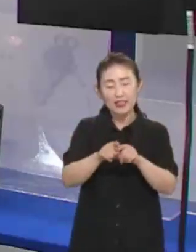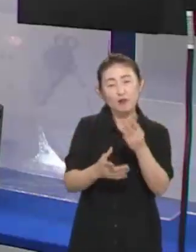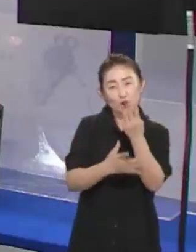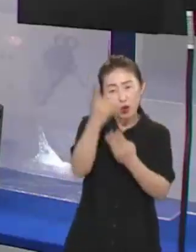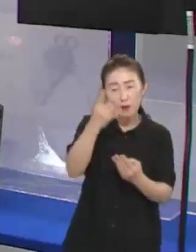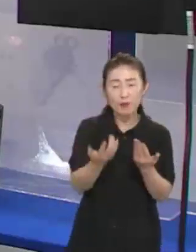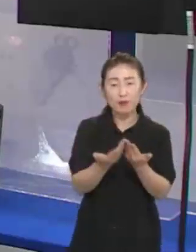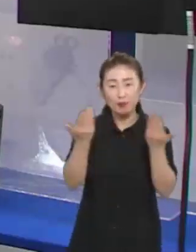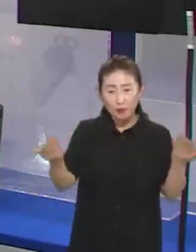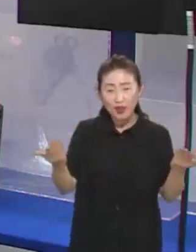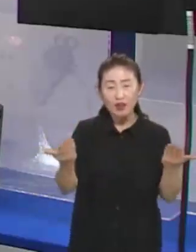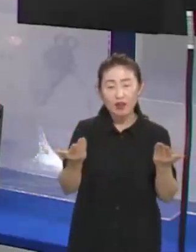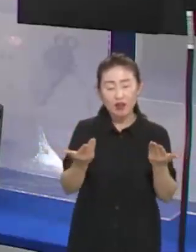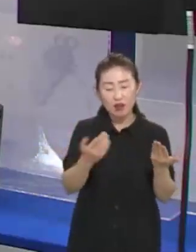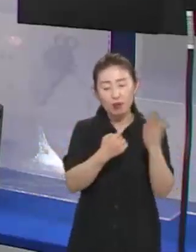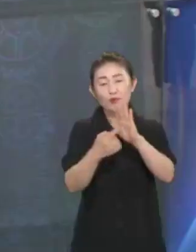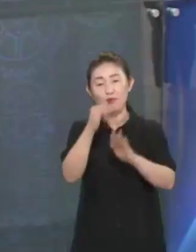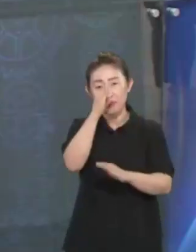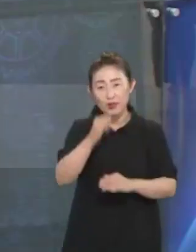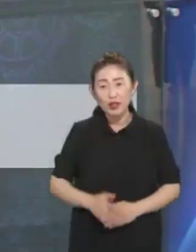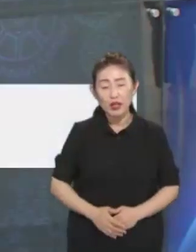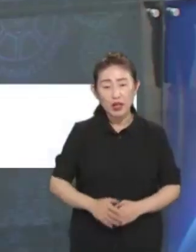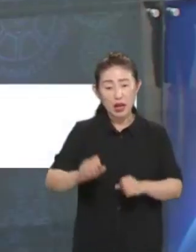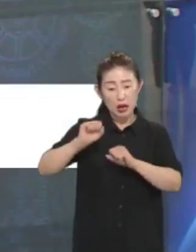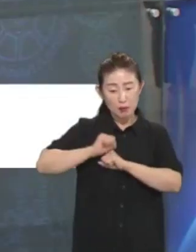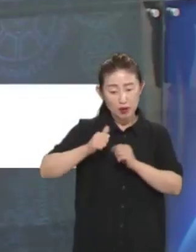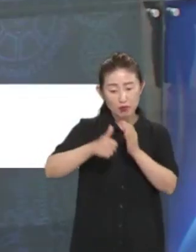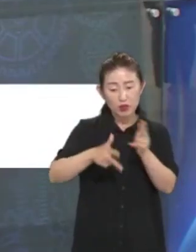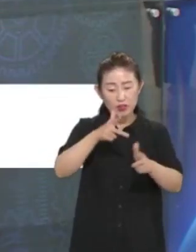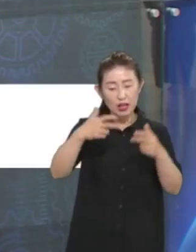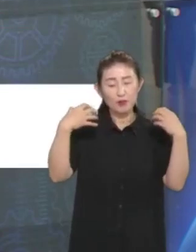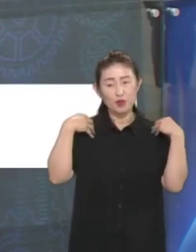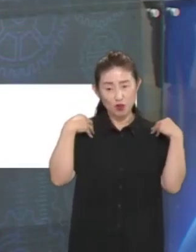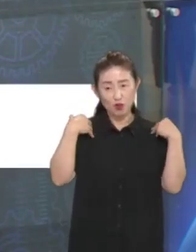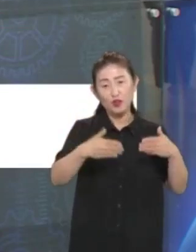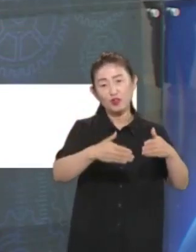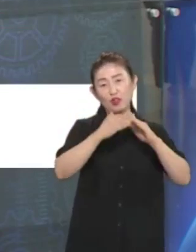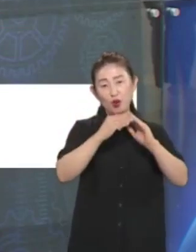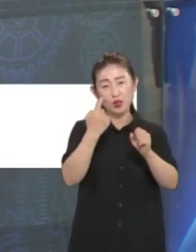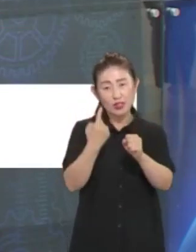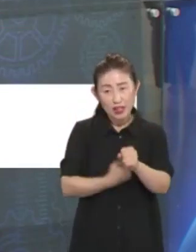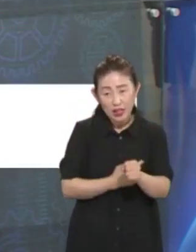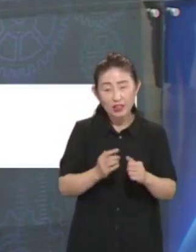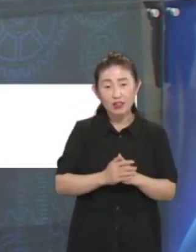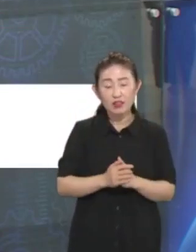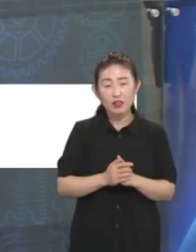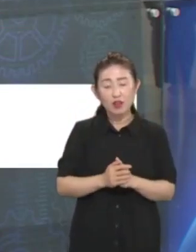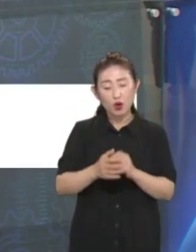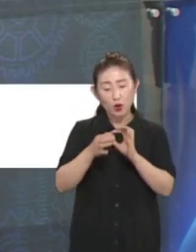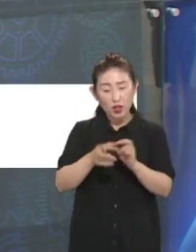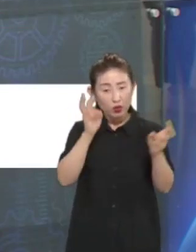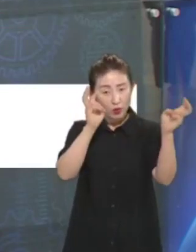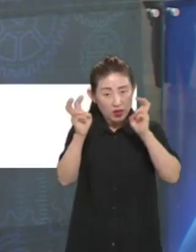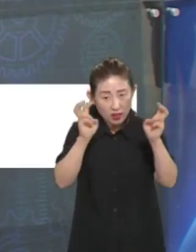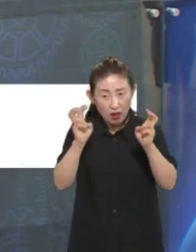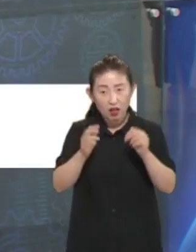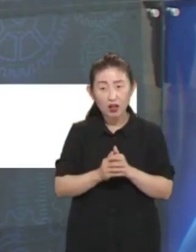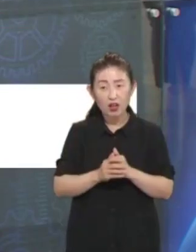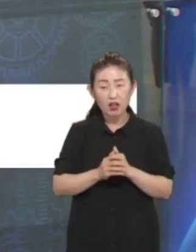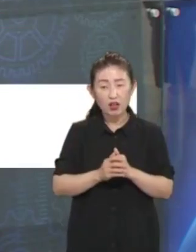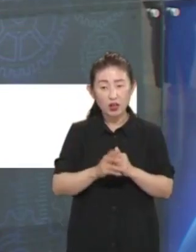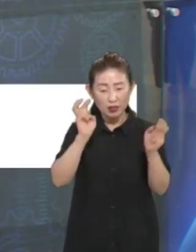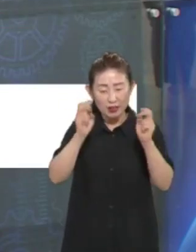더했습니다. 방위사업청과 함께 규모를 더 확대해서 대한민국 방산 기업들과 중소기업들, 전